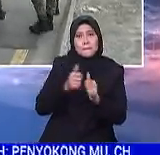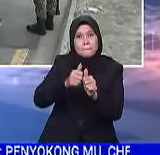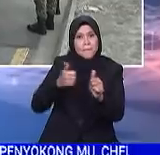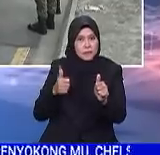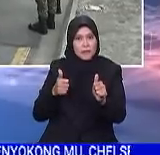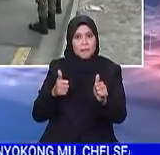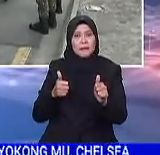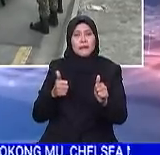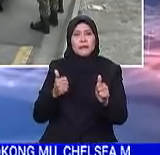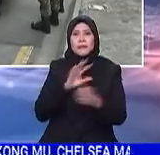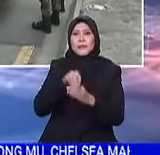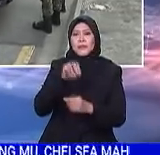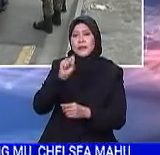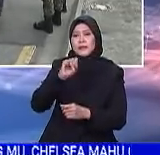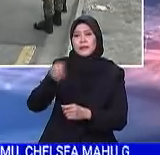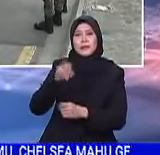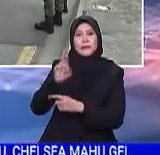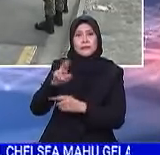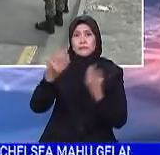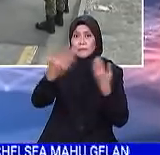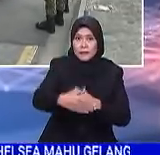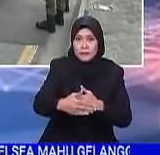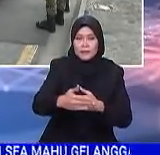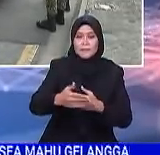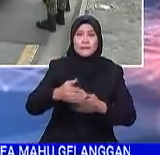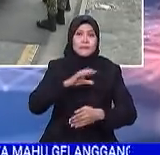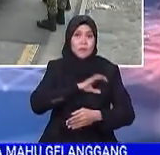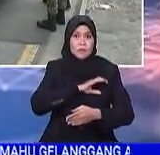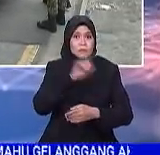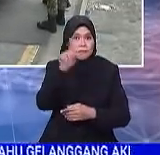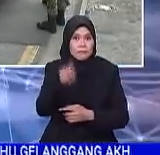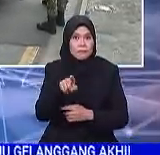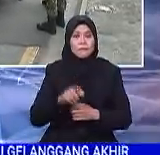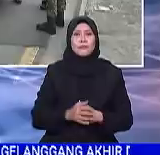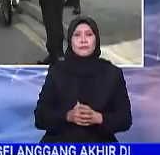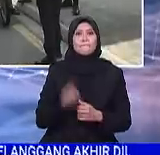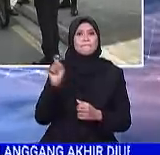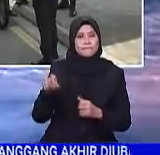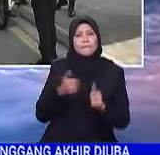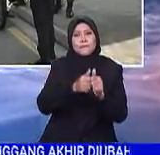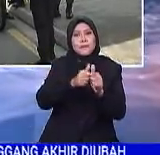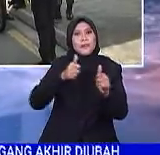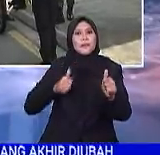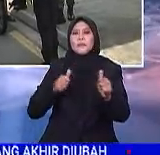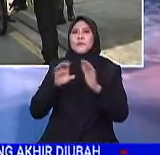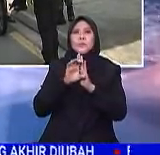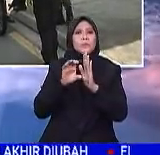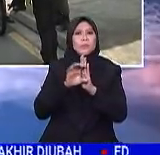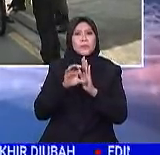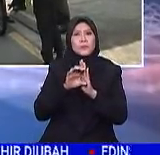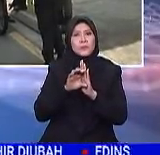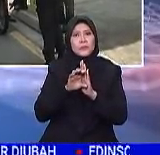pencegahan. Termasuklah SJR, Sekatan Jalan Raya itu. Ya, disebutkan pencegahan. Misal kata